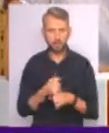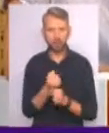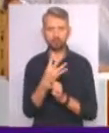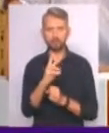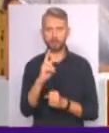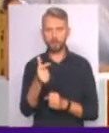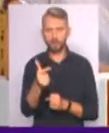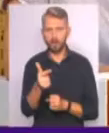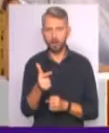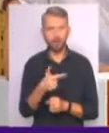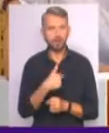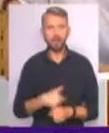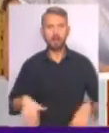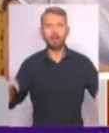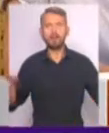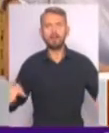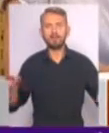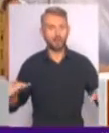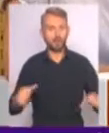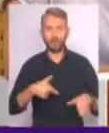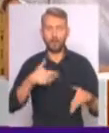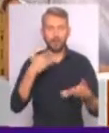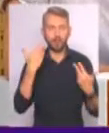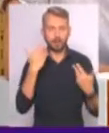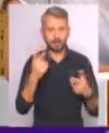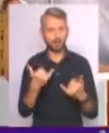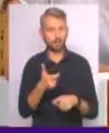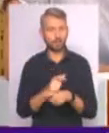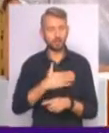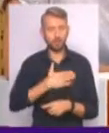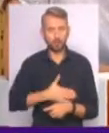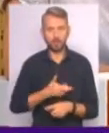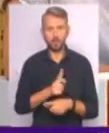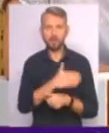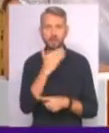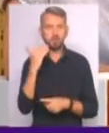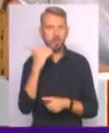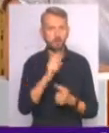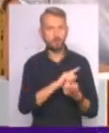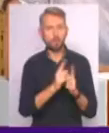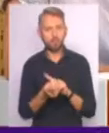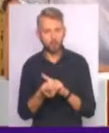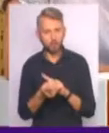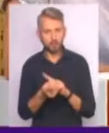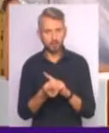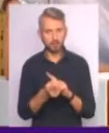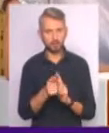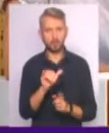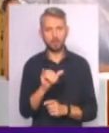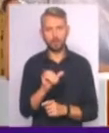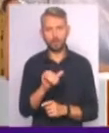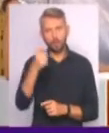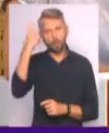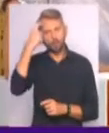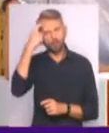кілограм. Літаю, порхаю, дуже задоволена. Дуже багато помінялося у сознанні